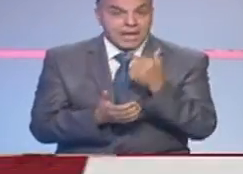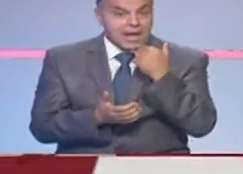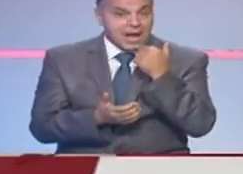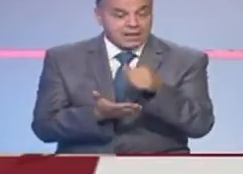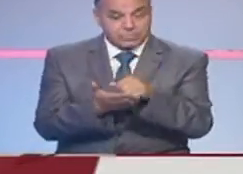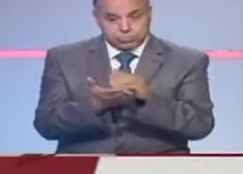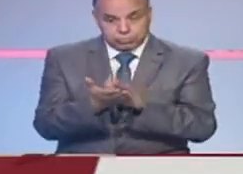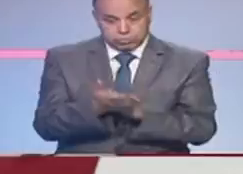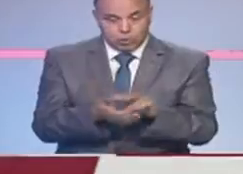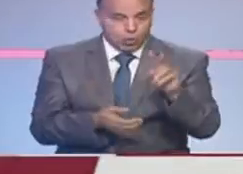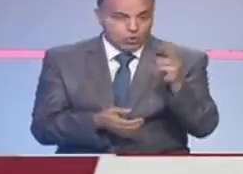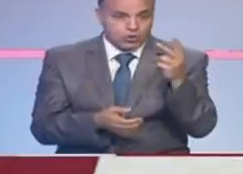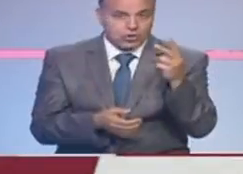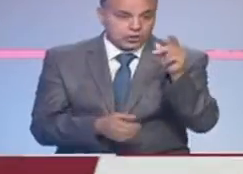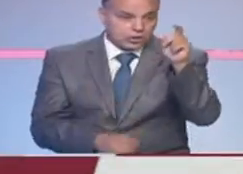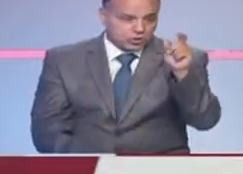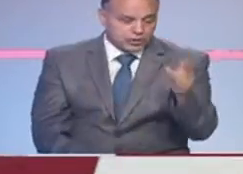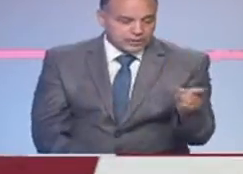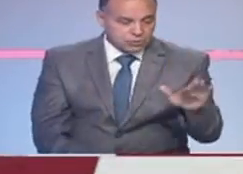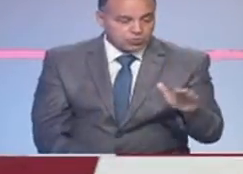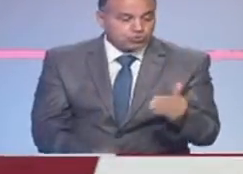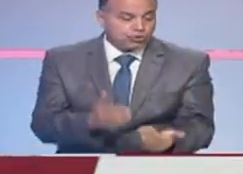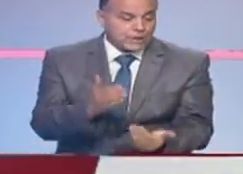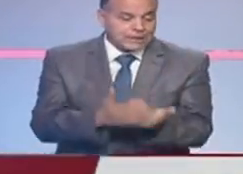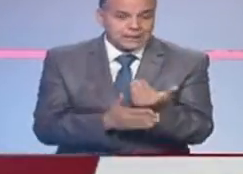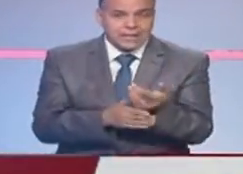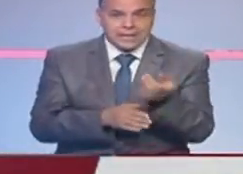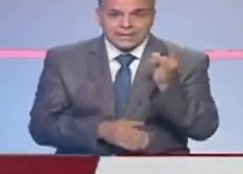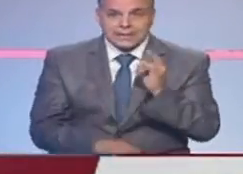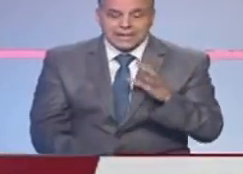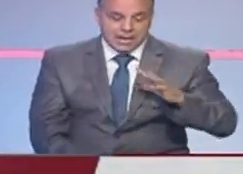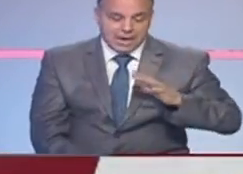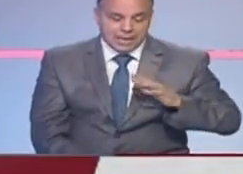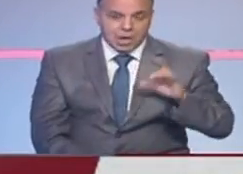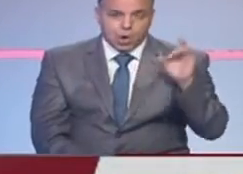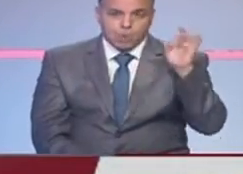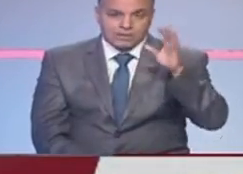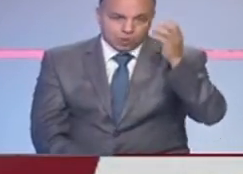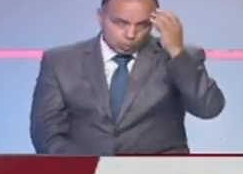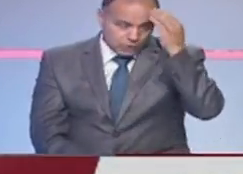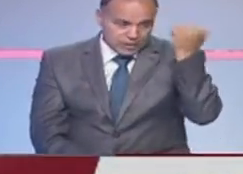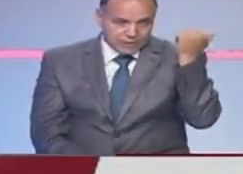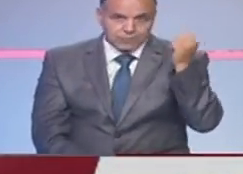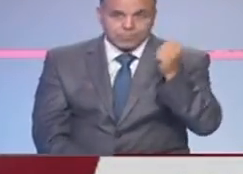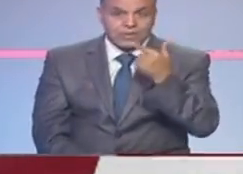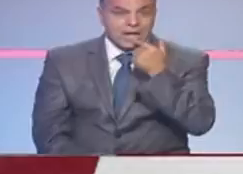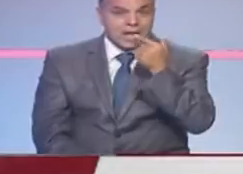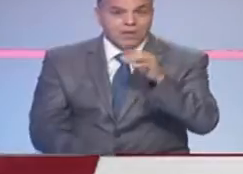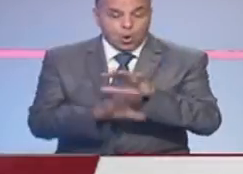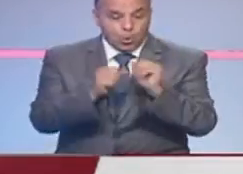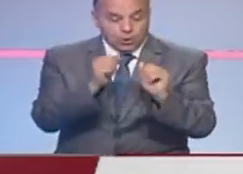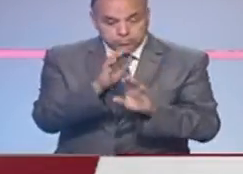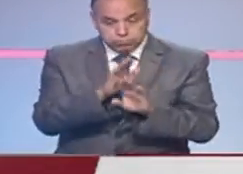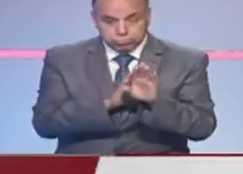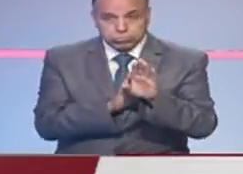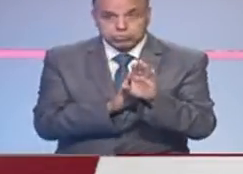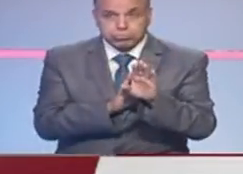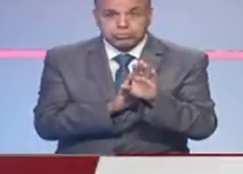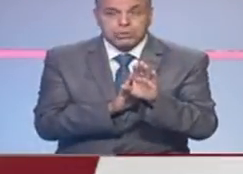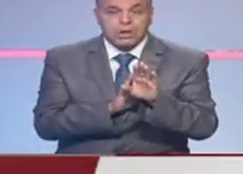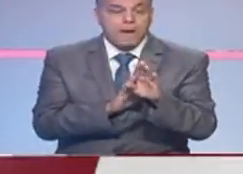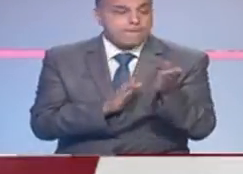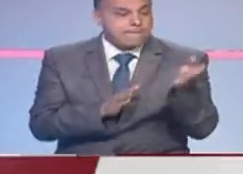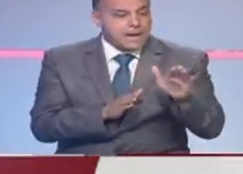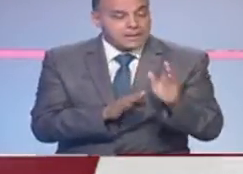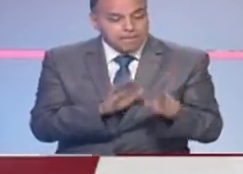تم تسجيل احدى وعشرين حاله وفاه جديده بتاريخ الاحد الخامس عشر من الجاري ليرتفع العدد الجملي للوفيات